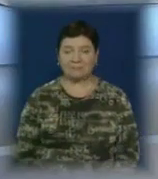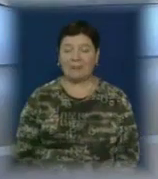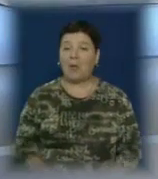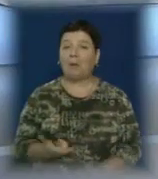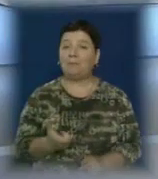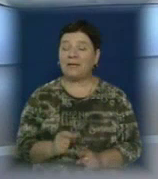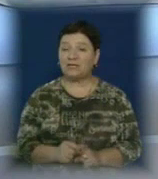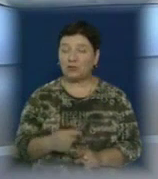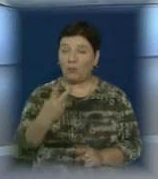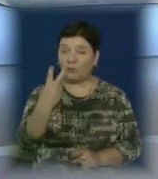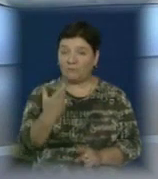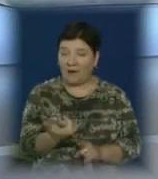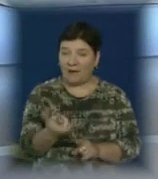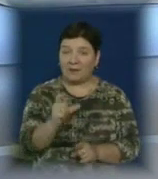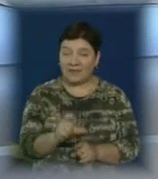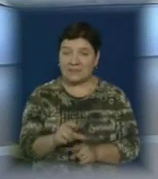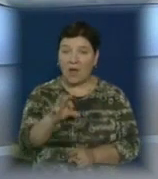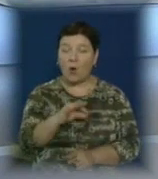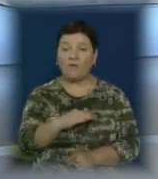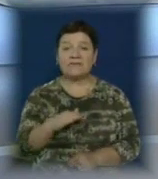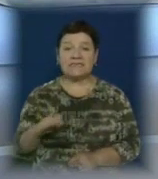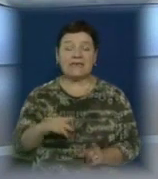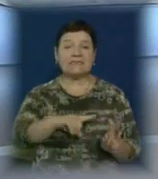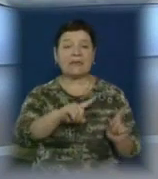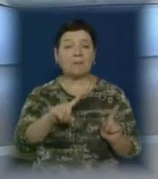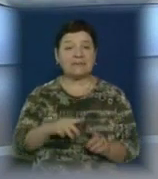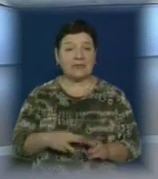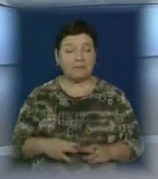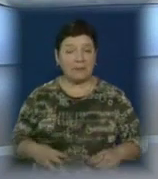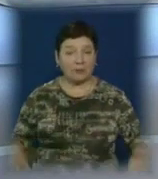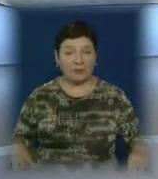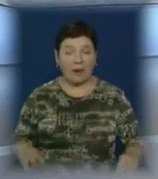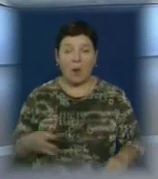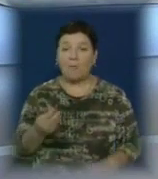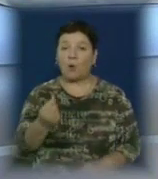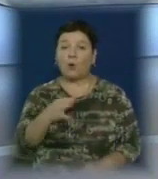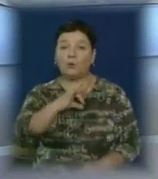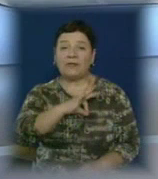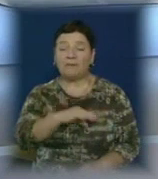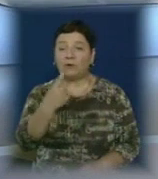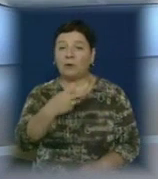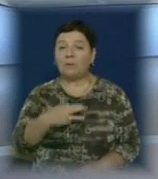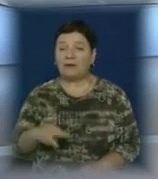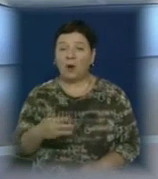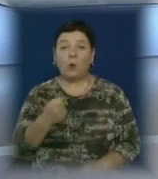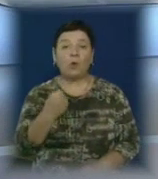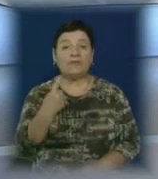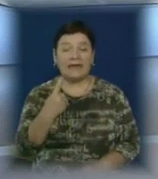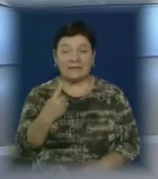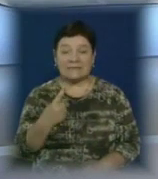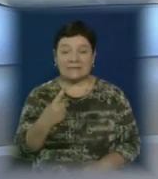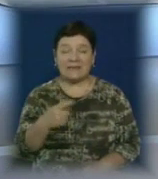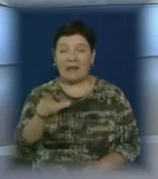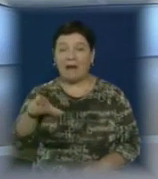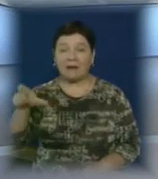Більше ніж удвічі зросла кількість офіційних закарпатських мільйонерів. Минулого року про дохід більше мільйону заявили 11 краян, цьогоріч